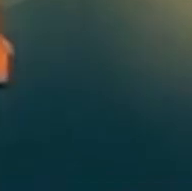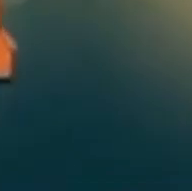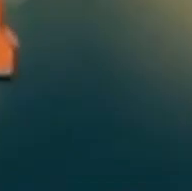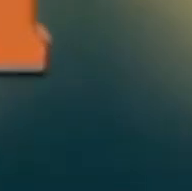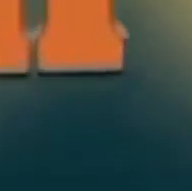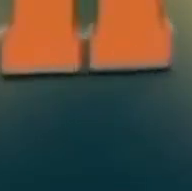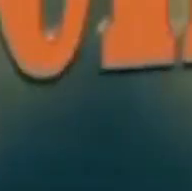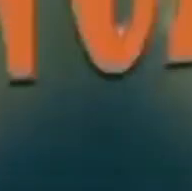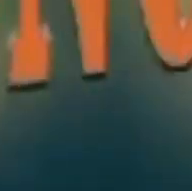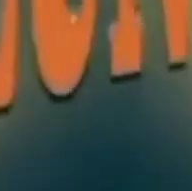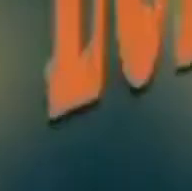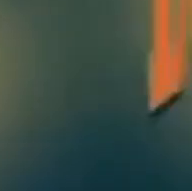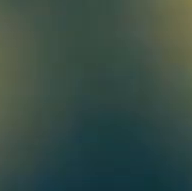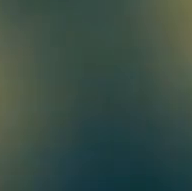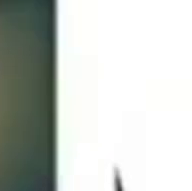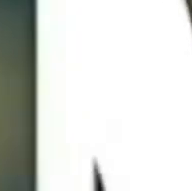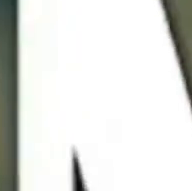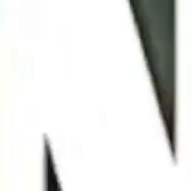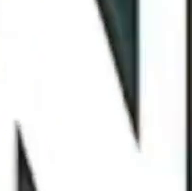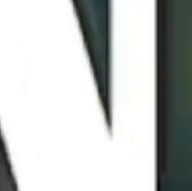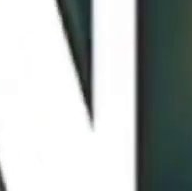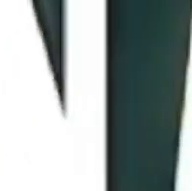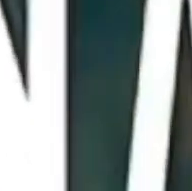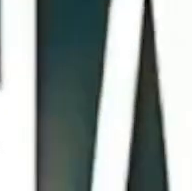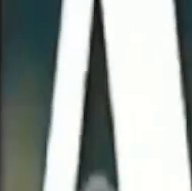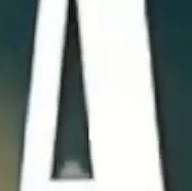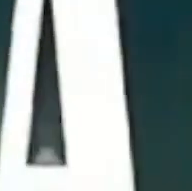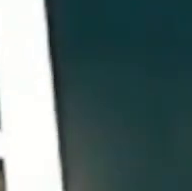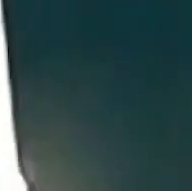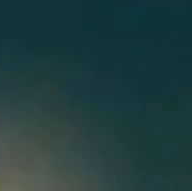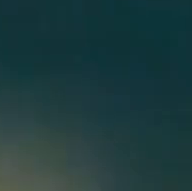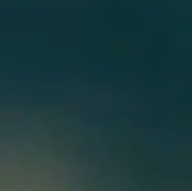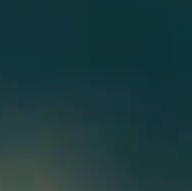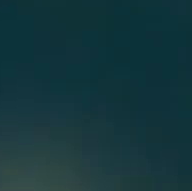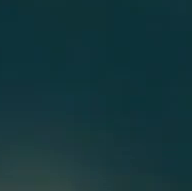the Baptist launch hosted by p